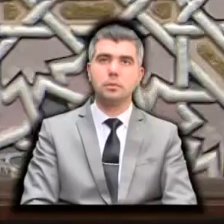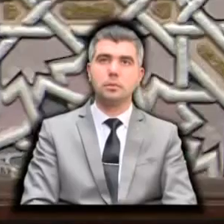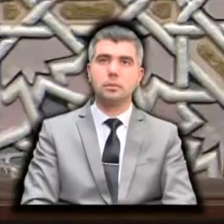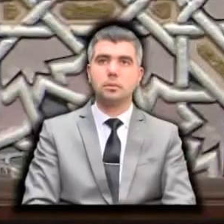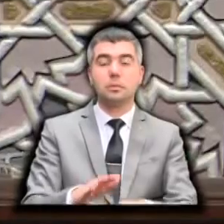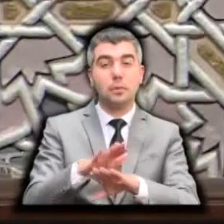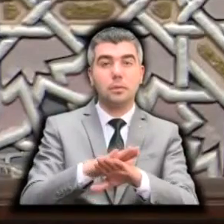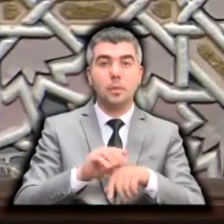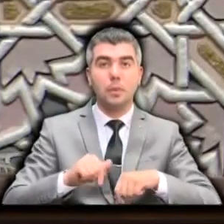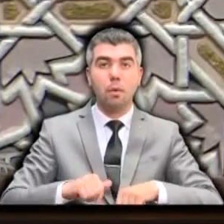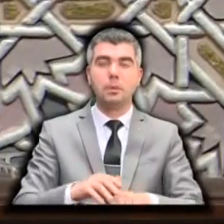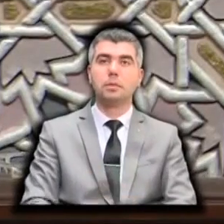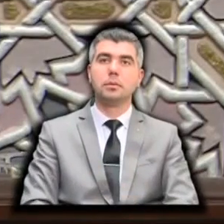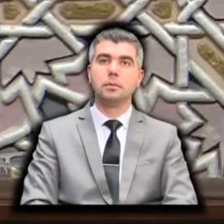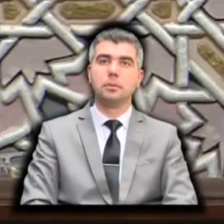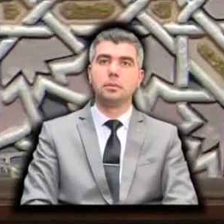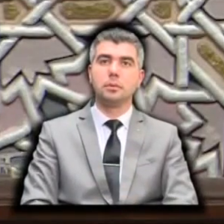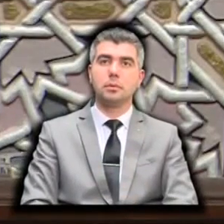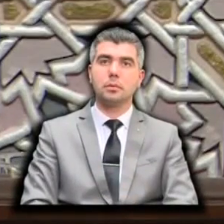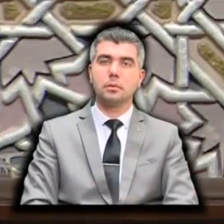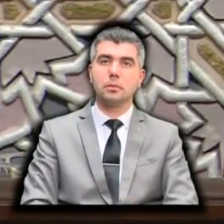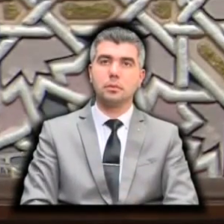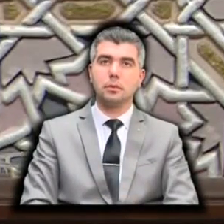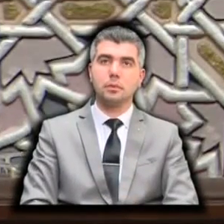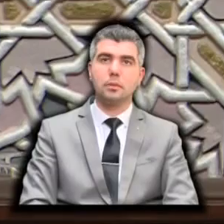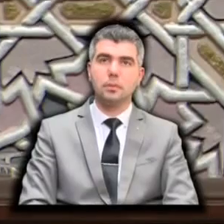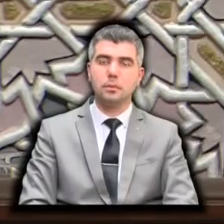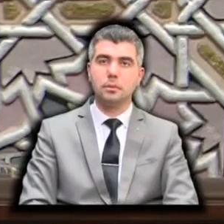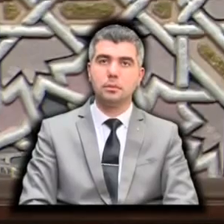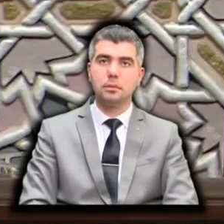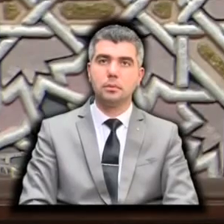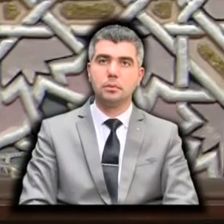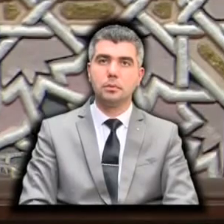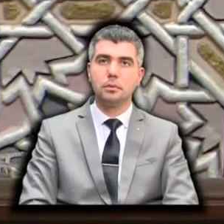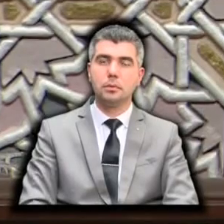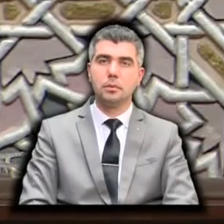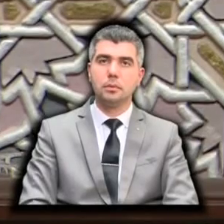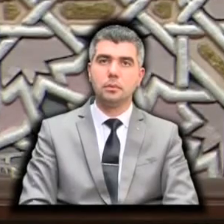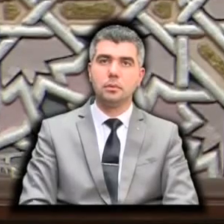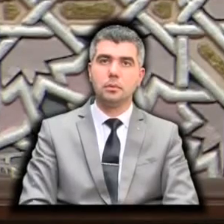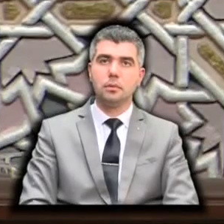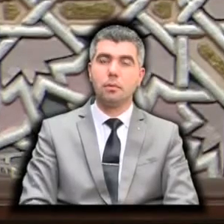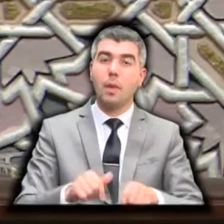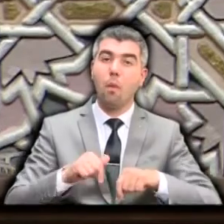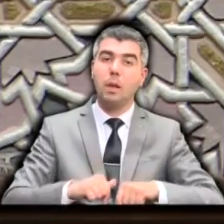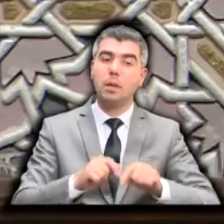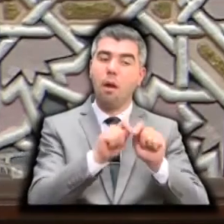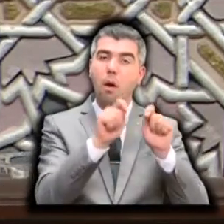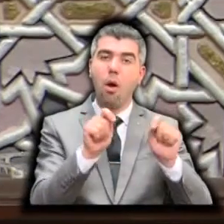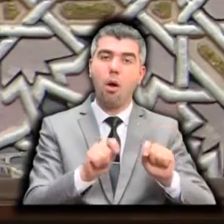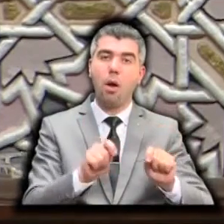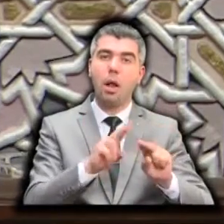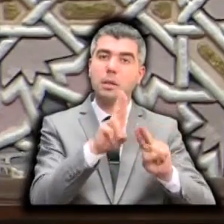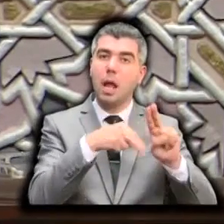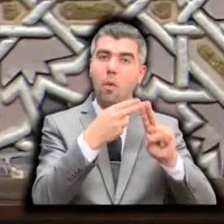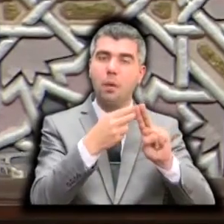الوزير. ايوا دابا ما يمكنش، وانت كوميسير تقول لي شكون؟ وخليو السيد الوزير يتكلم الا